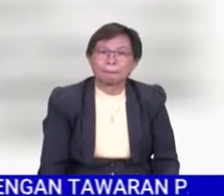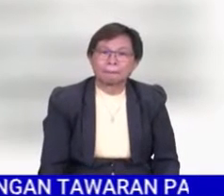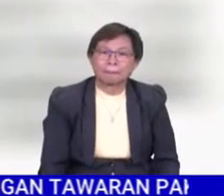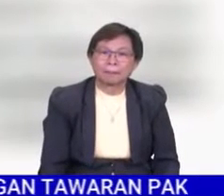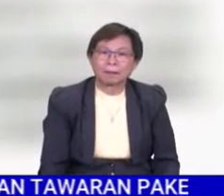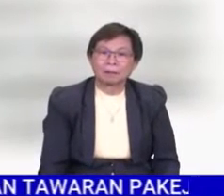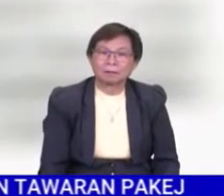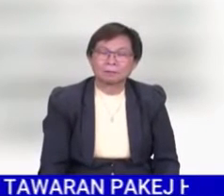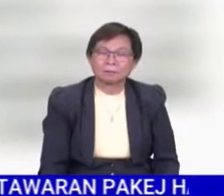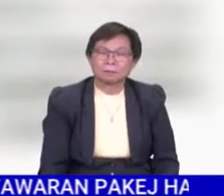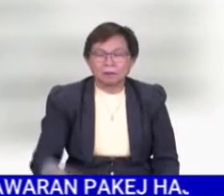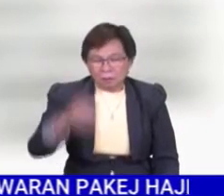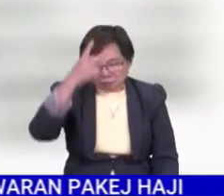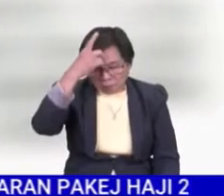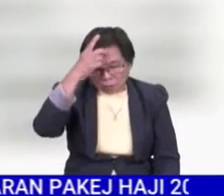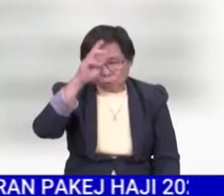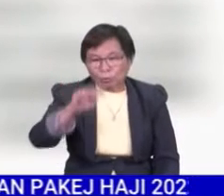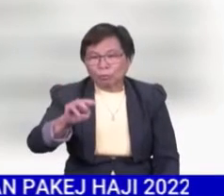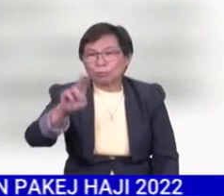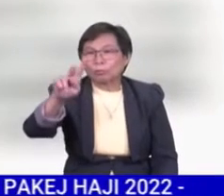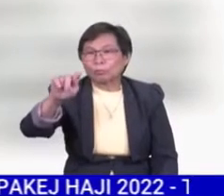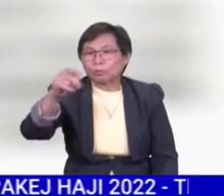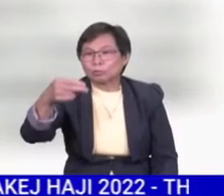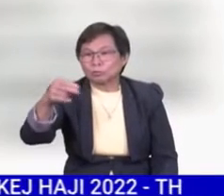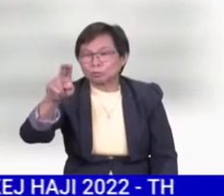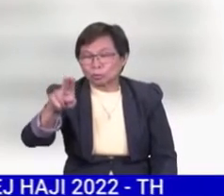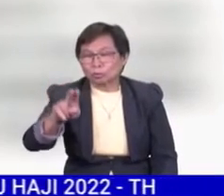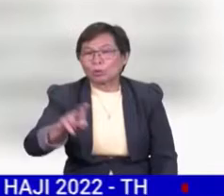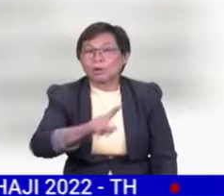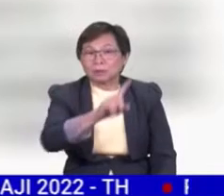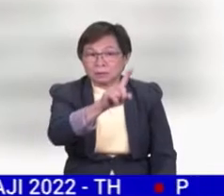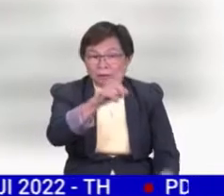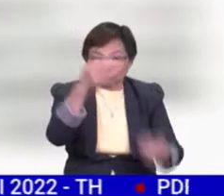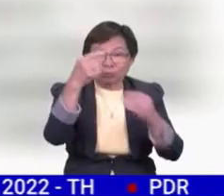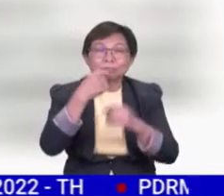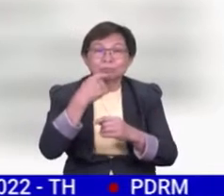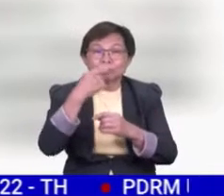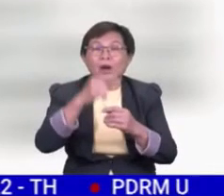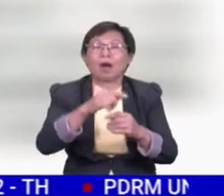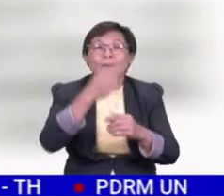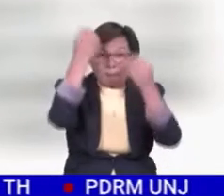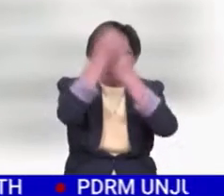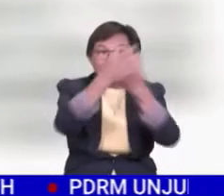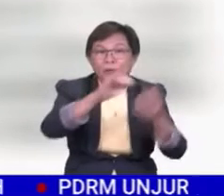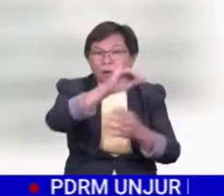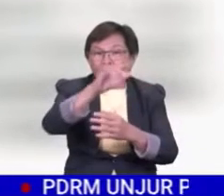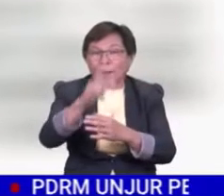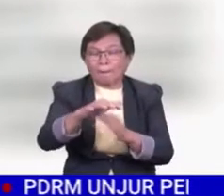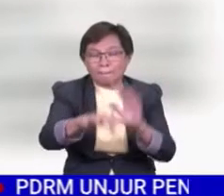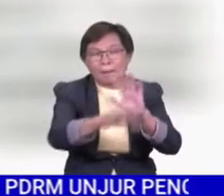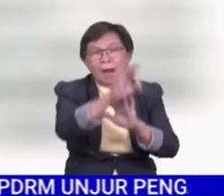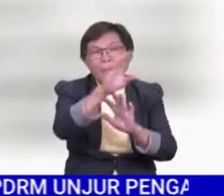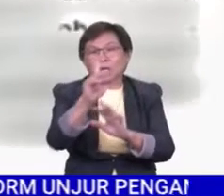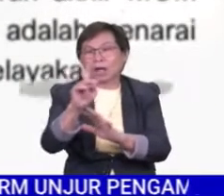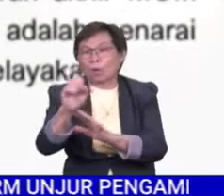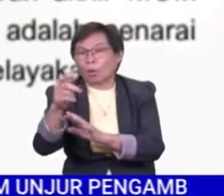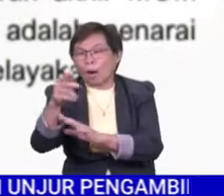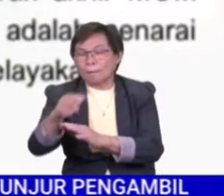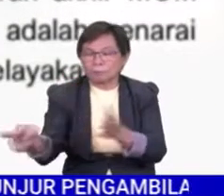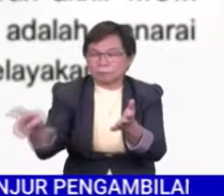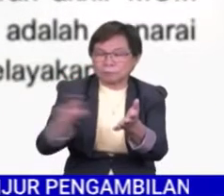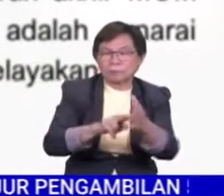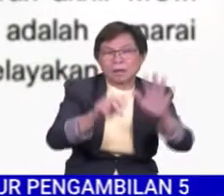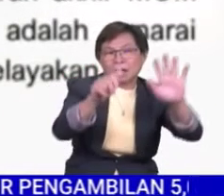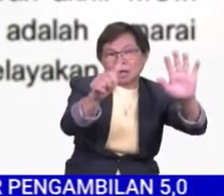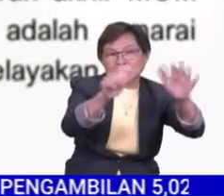pemilihan Datuk mutu menerusi satu kenyataan memaklumkan jawatankuasa pemilihan Kom telah mendaar seramai